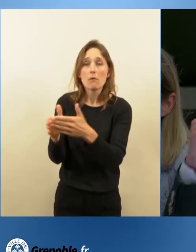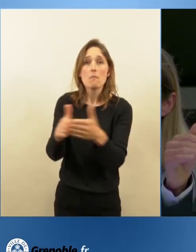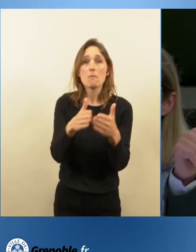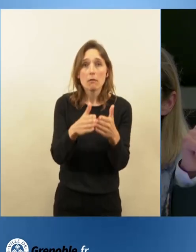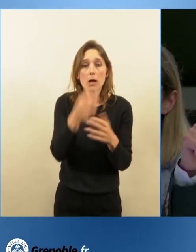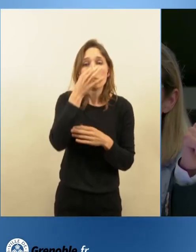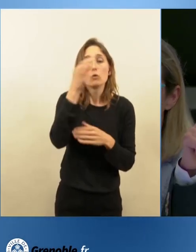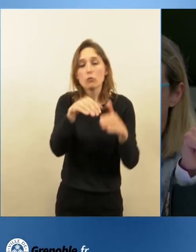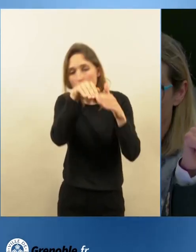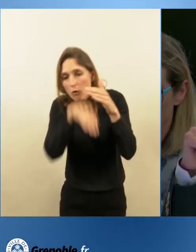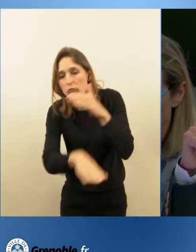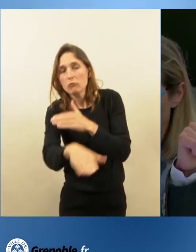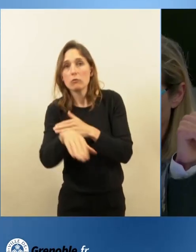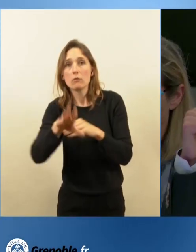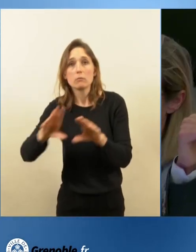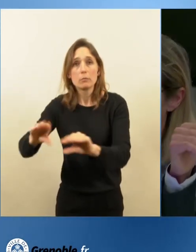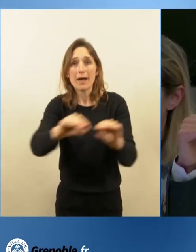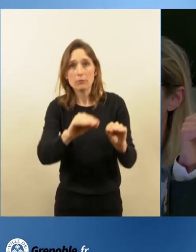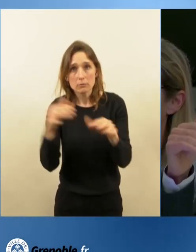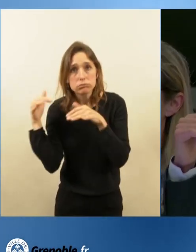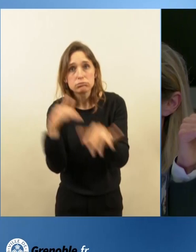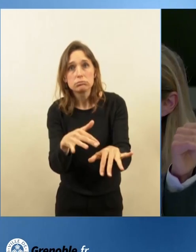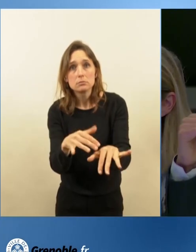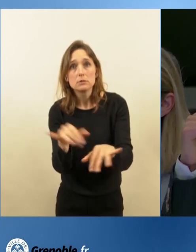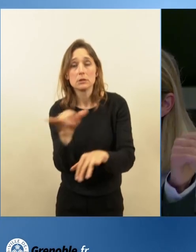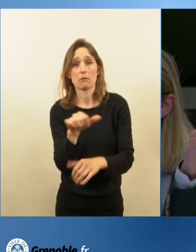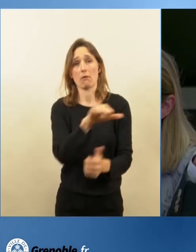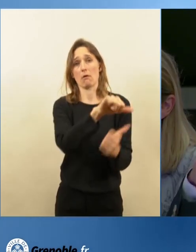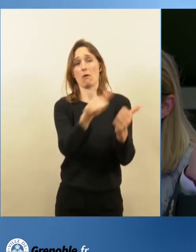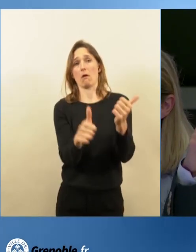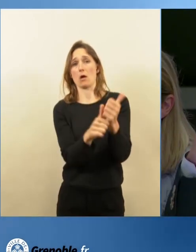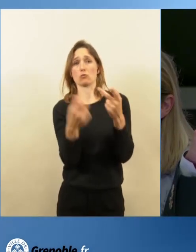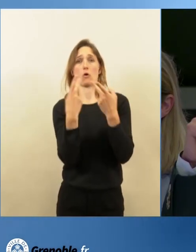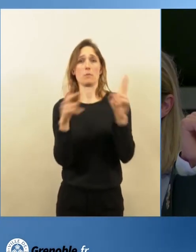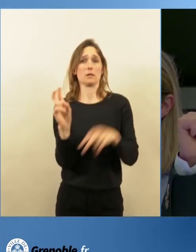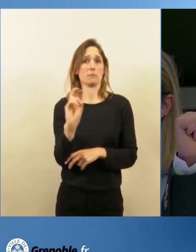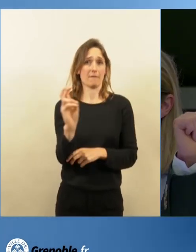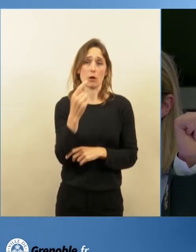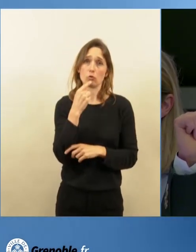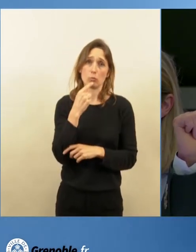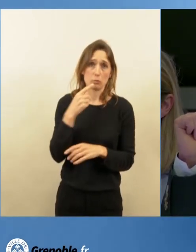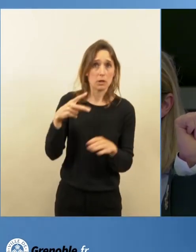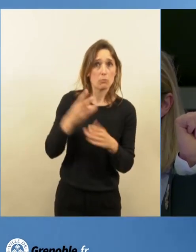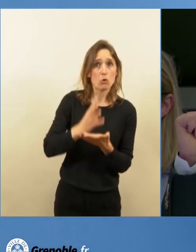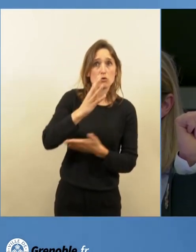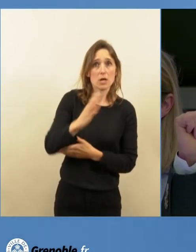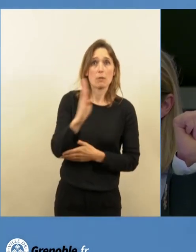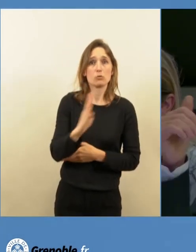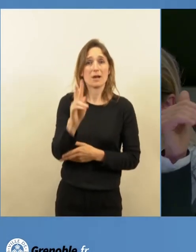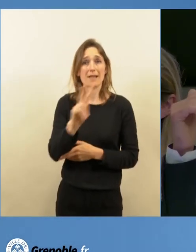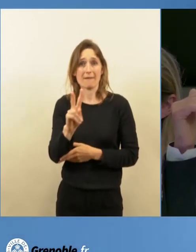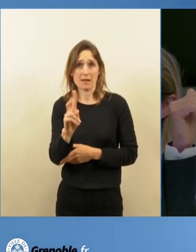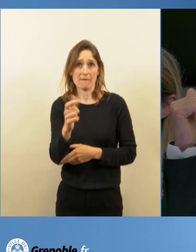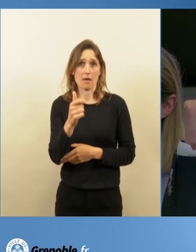de pollution les adjoints à l'urbanisme vert depuis le projet bouchailler Vialer porté par Pierre Carmen